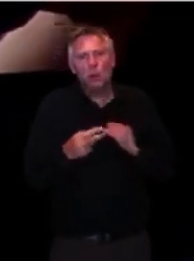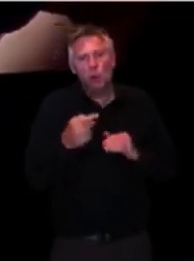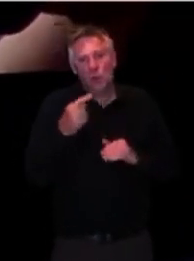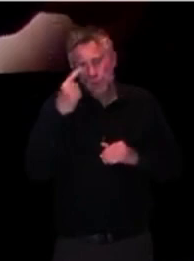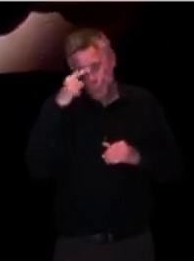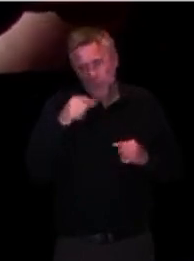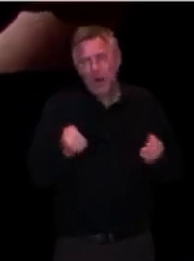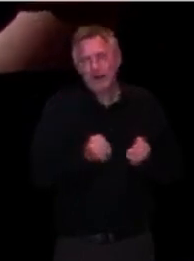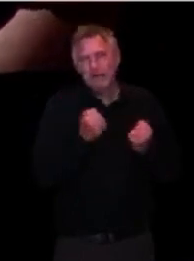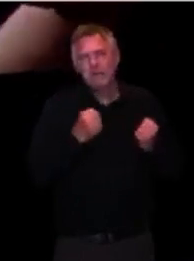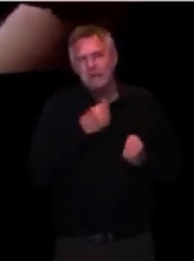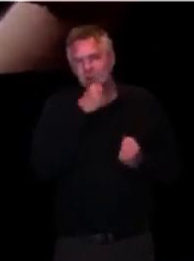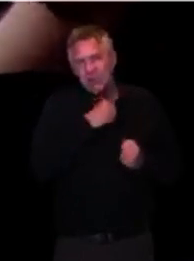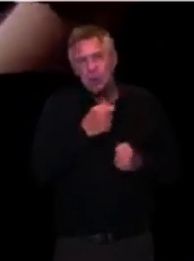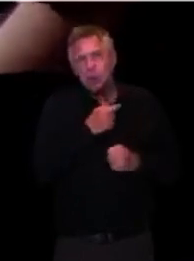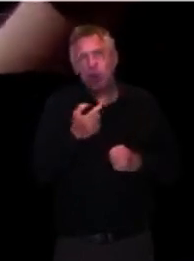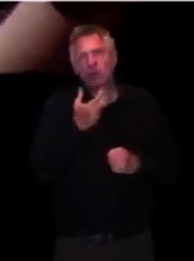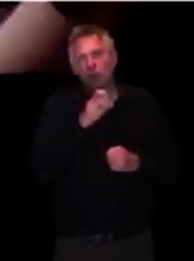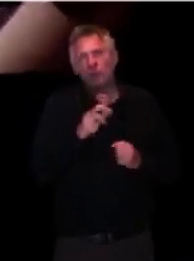activités seniors